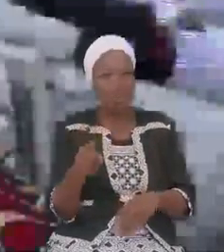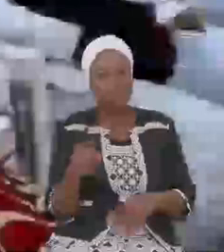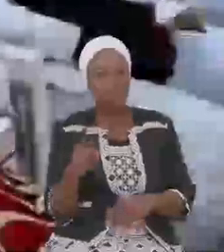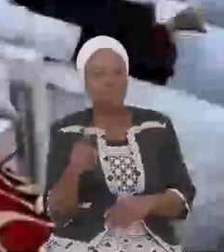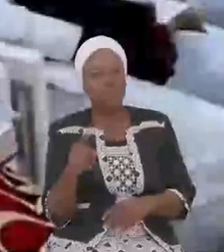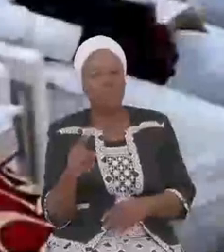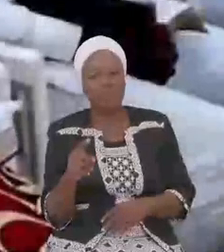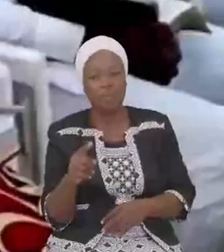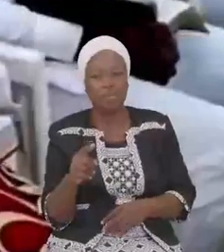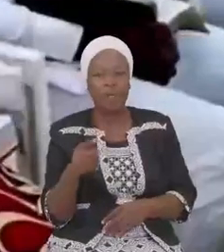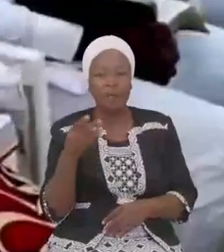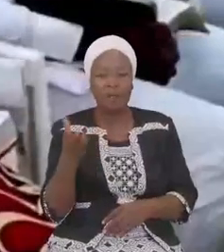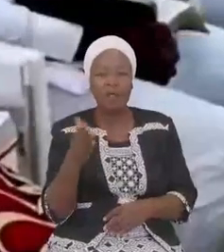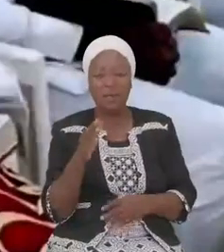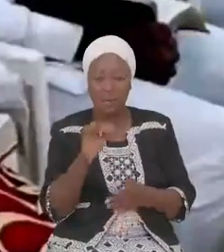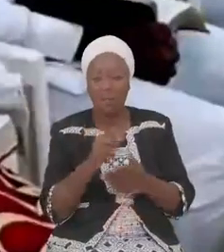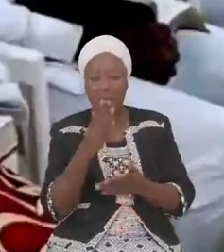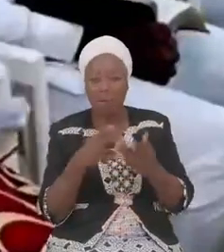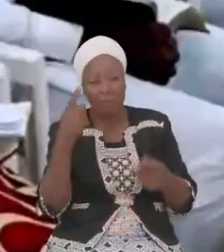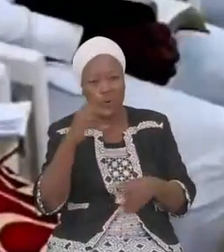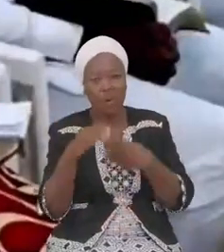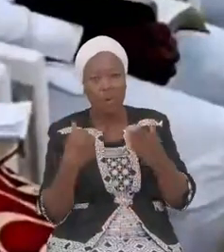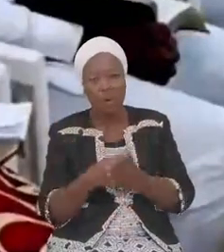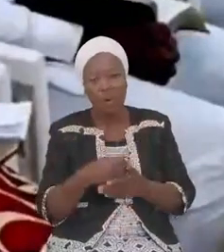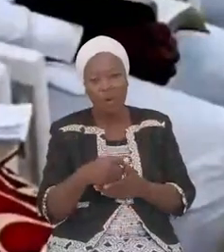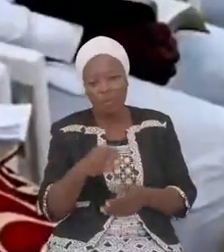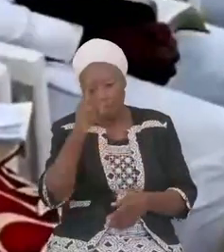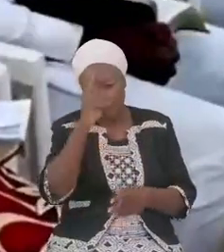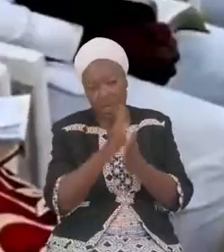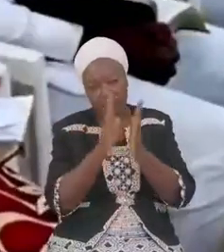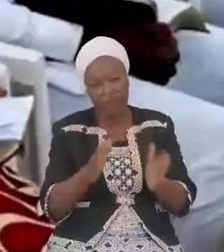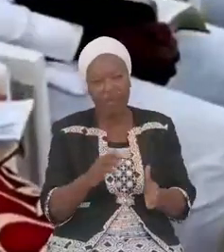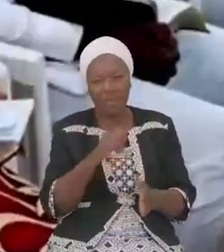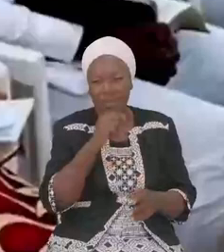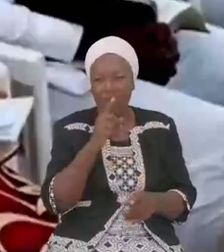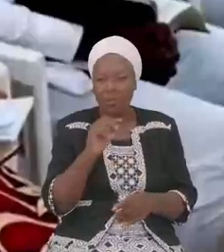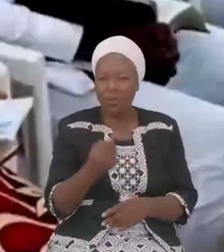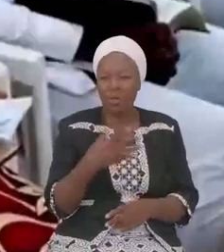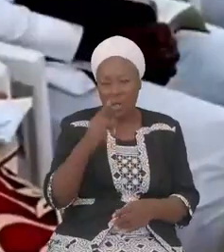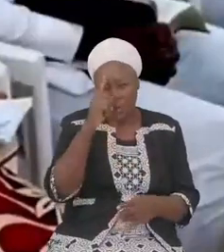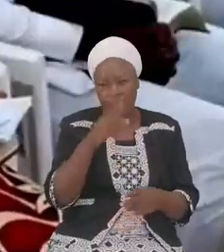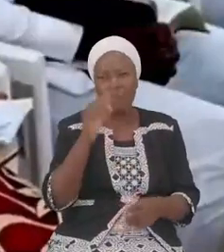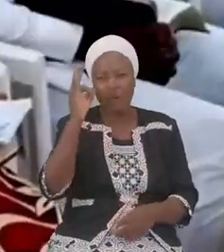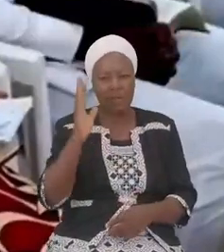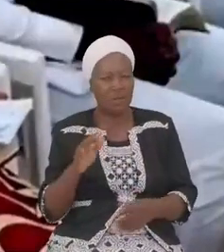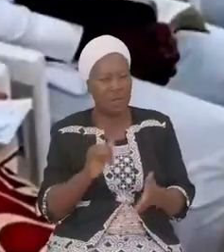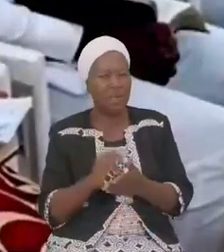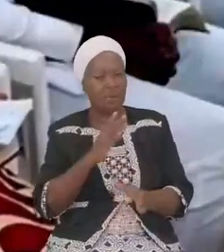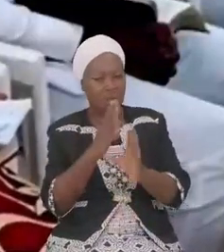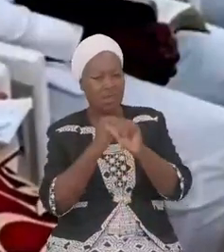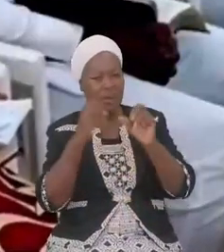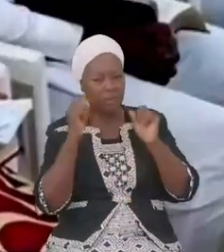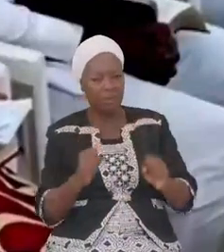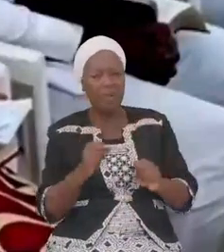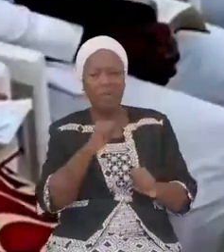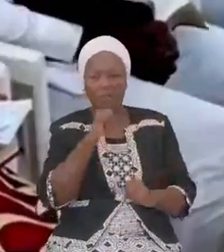Il s'adressait à tous les croyants, non seulement que le pasteur va recevoir la puissance, c'est pas que les prédicateurs vont recevoir la puissance,